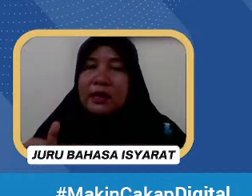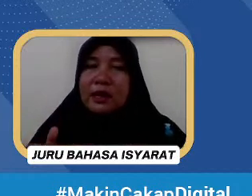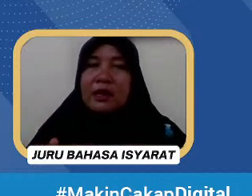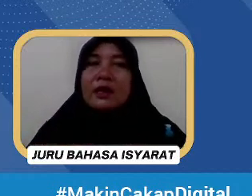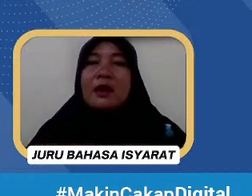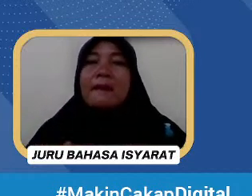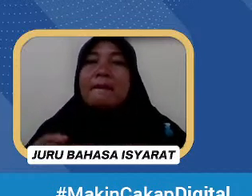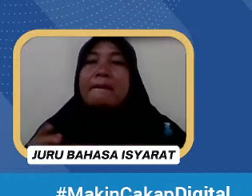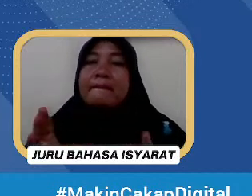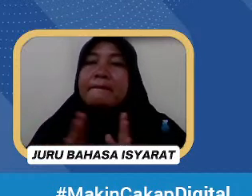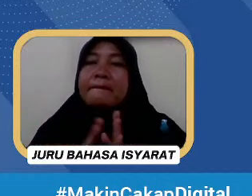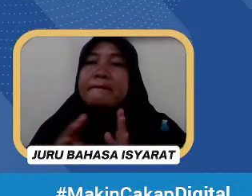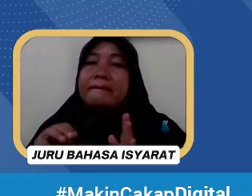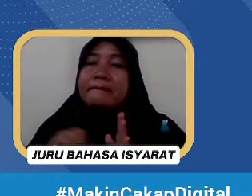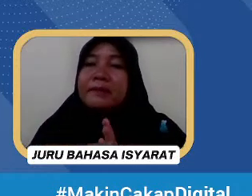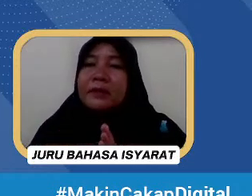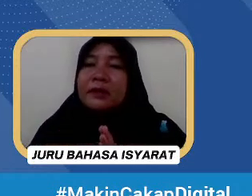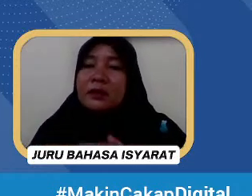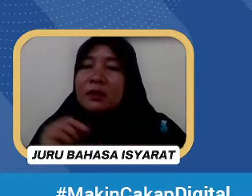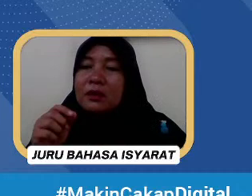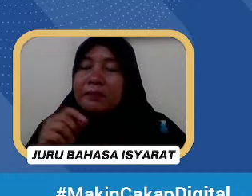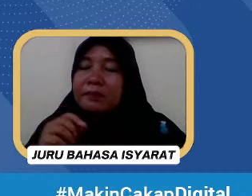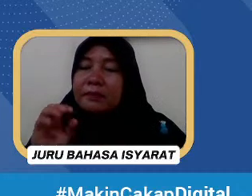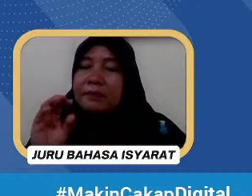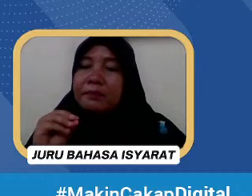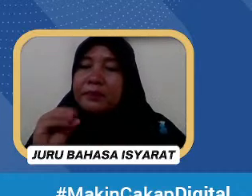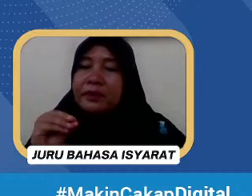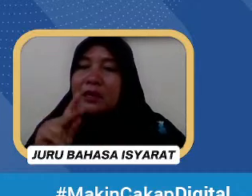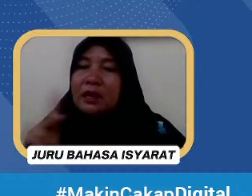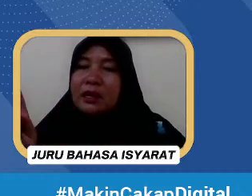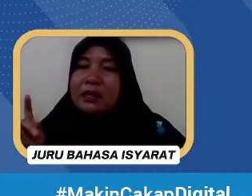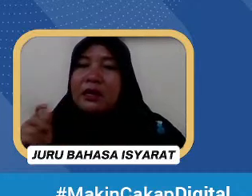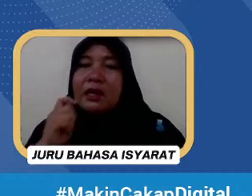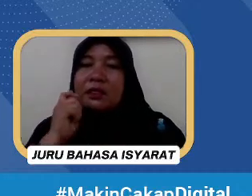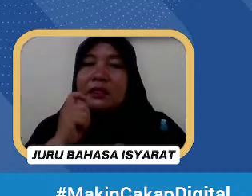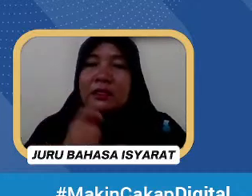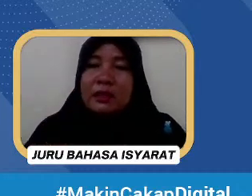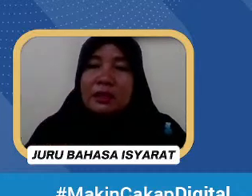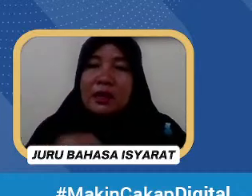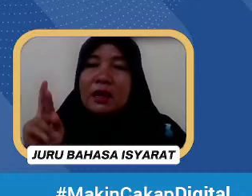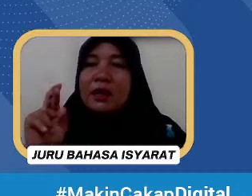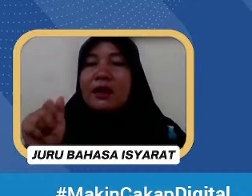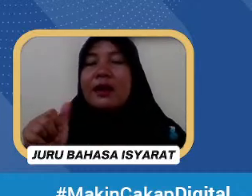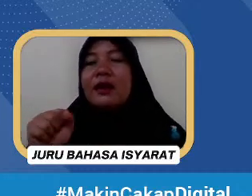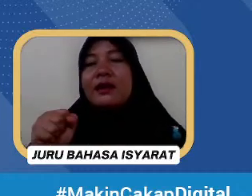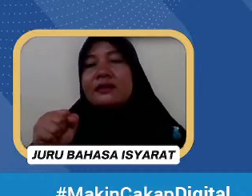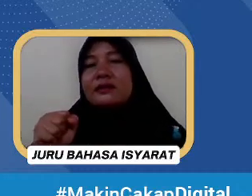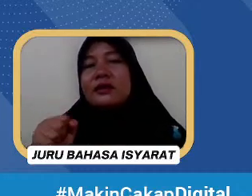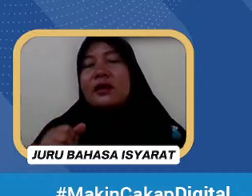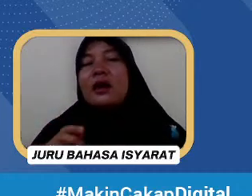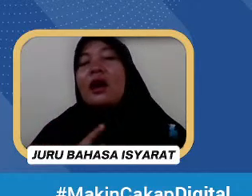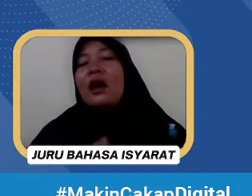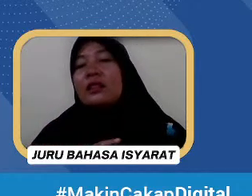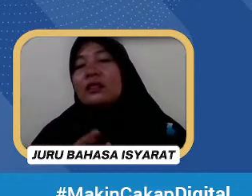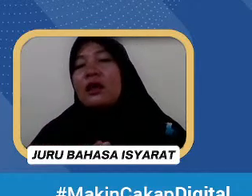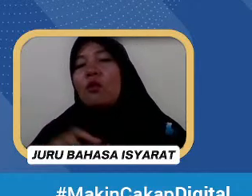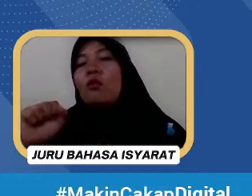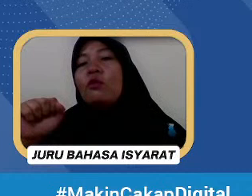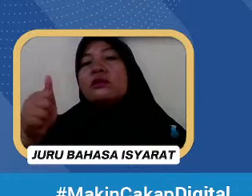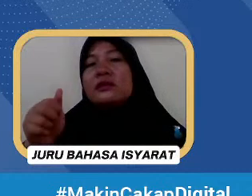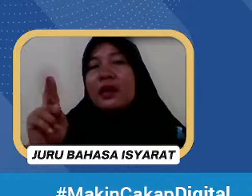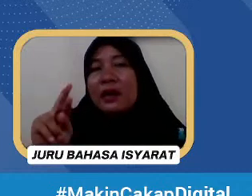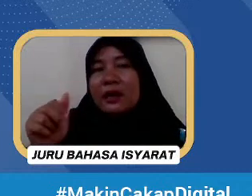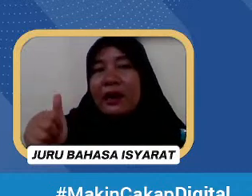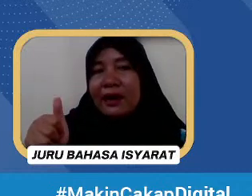Baik, Bapak Sugiyarto, berikut pertanyaannya, dipersilakan untuk menanggapi pertanyaannya.